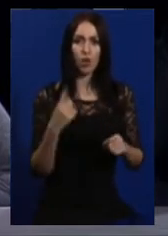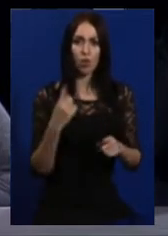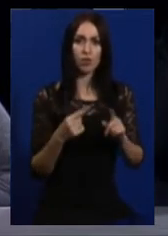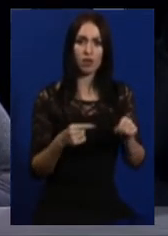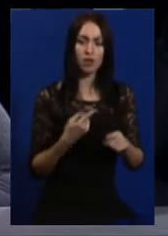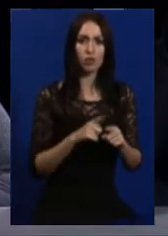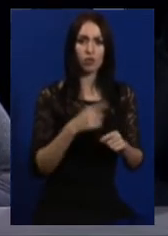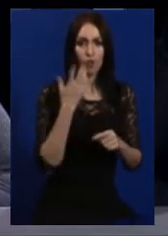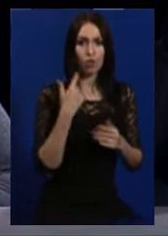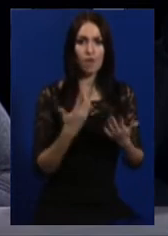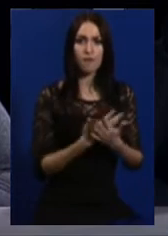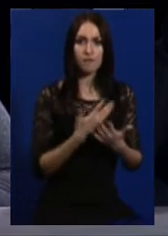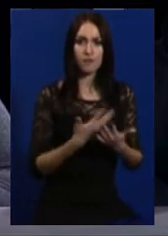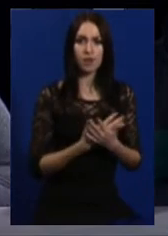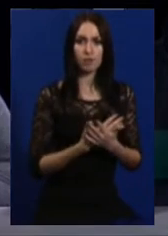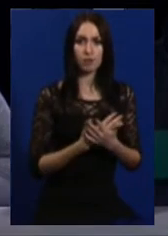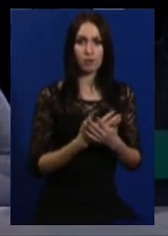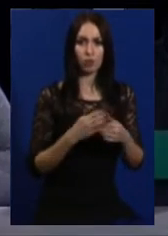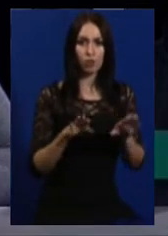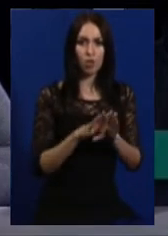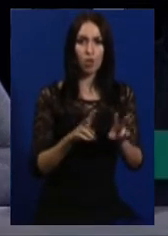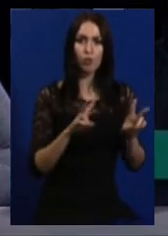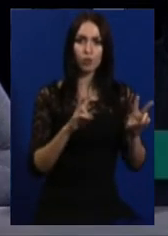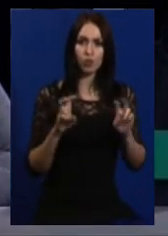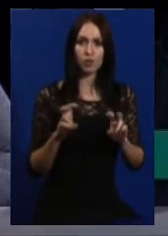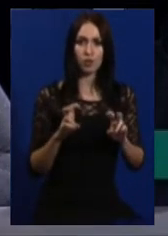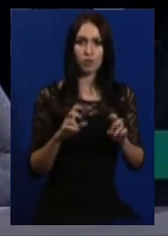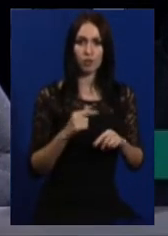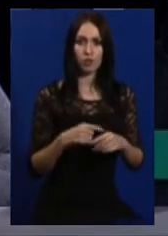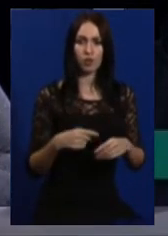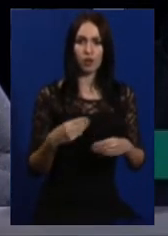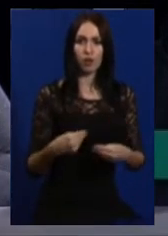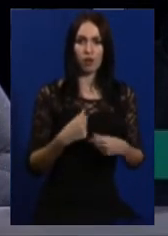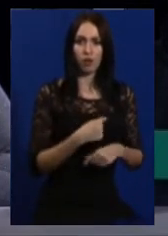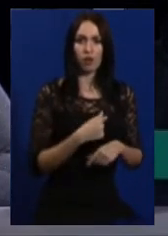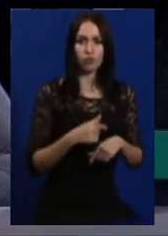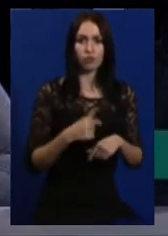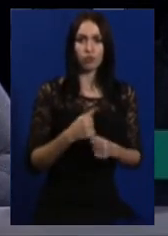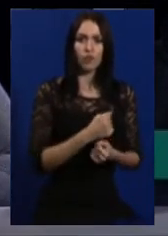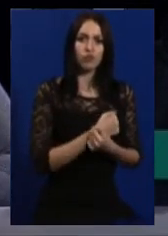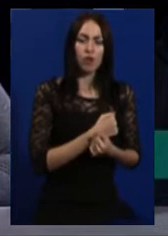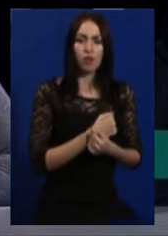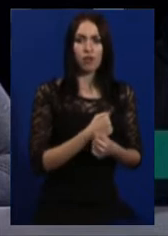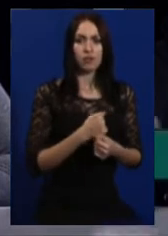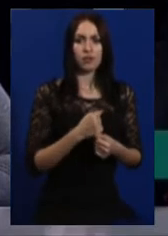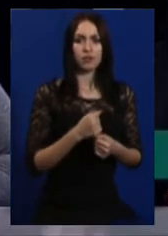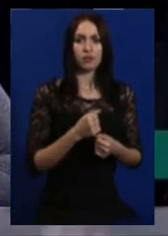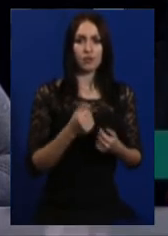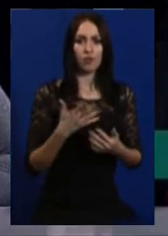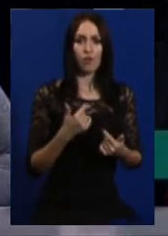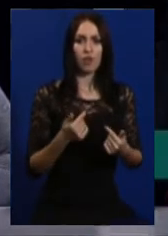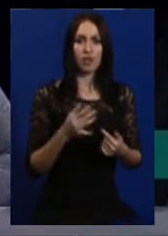это когда фильмы на подобную тему вызывают чувство сожаления сострадания и жалости в конце такой